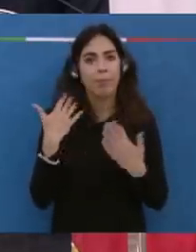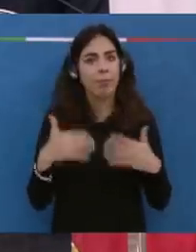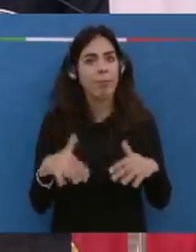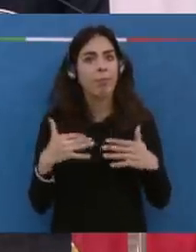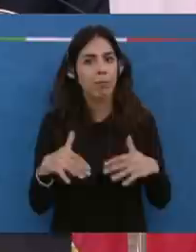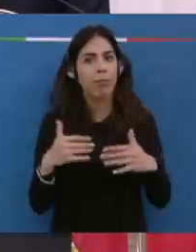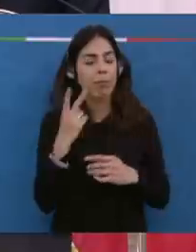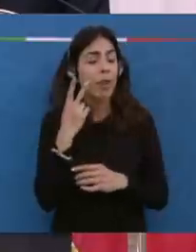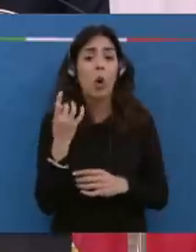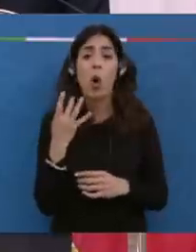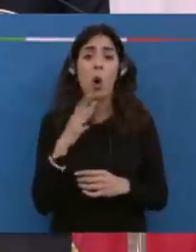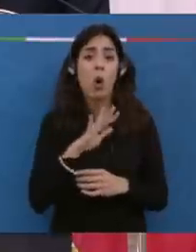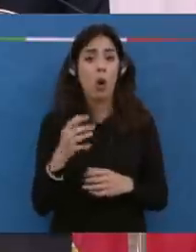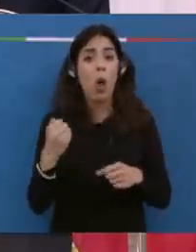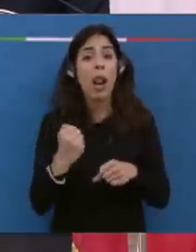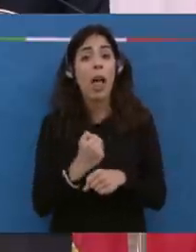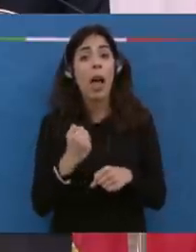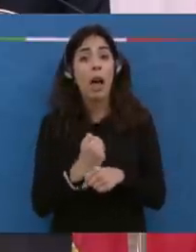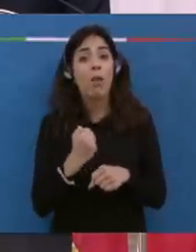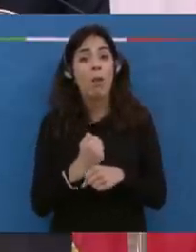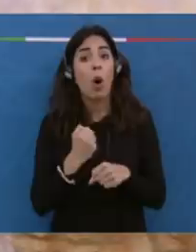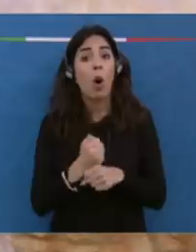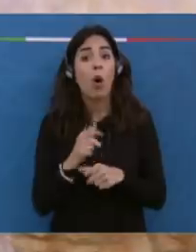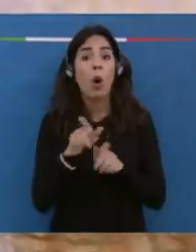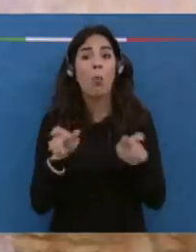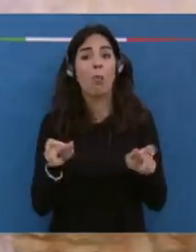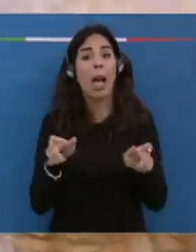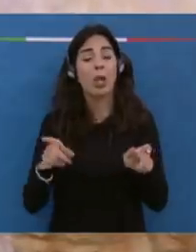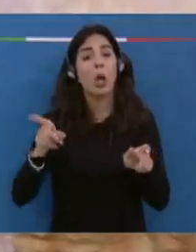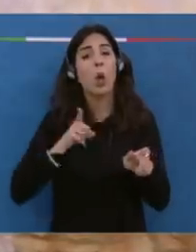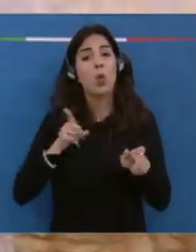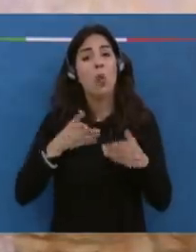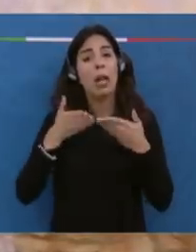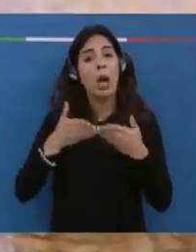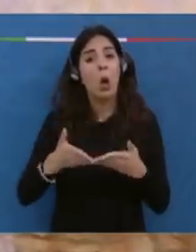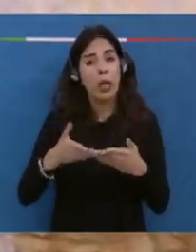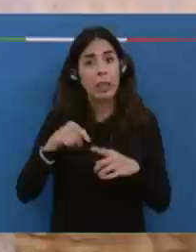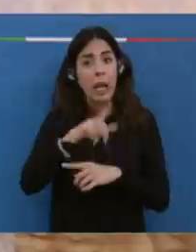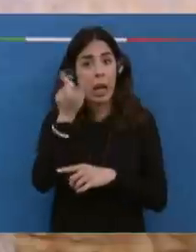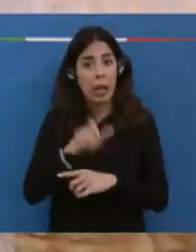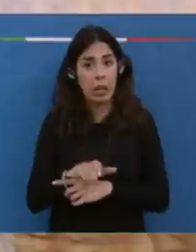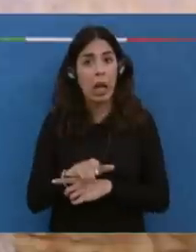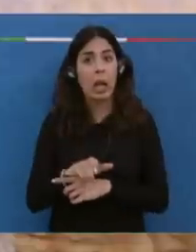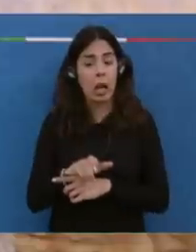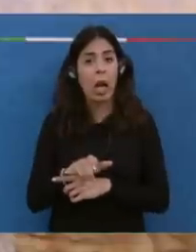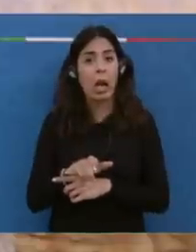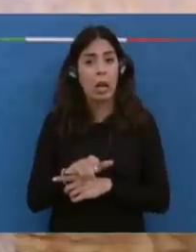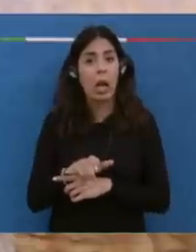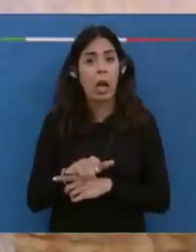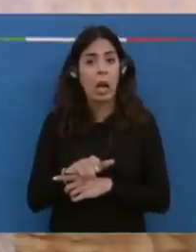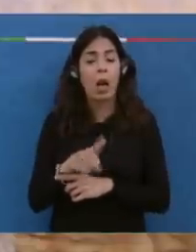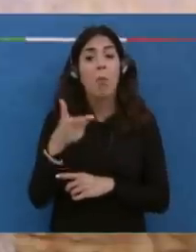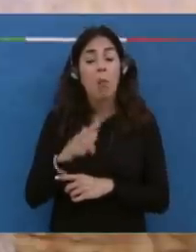grande lavoro delle guardie costiere italiane che è che il perché il problema